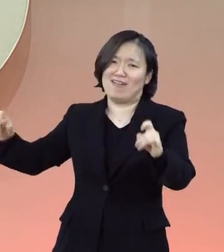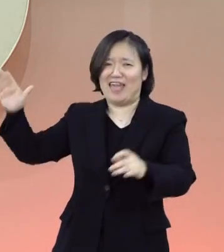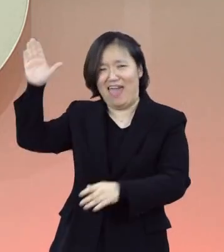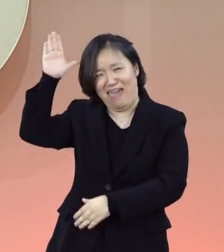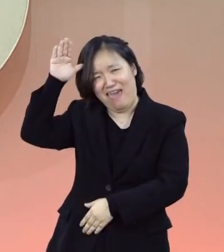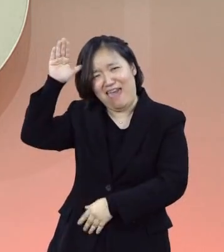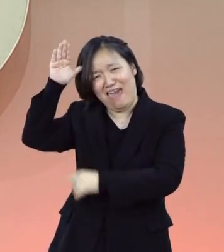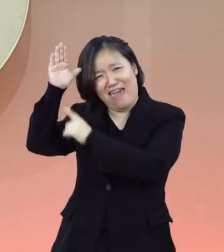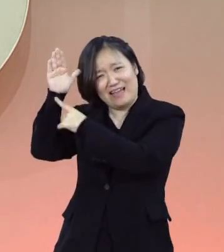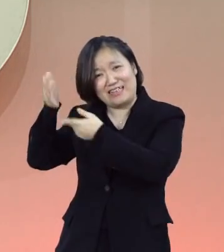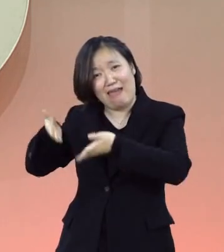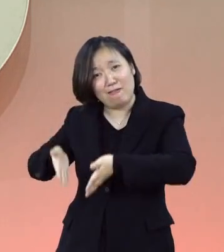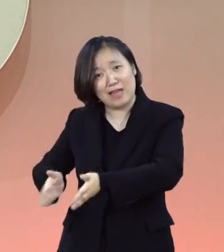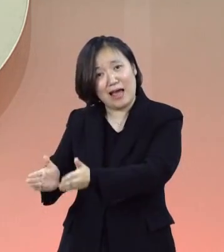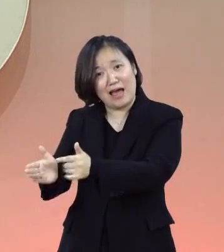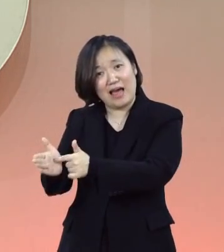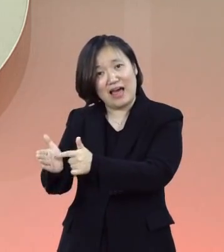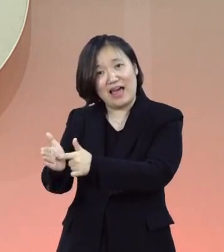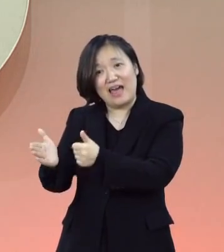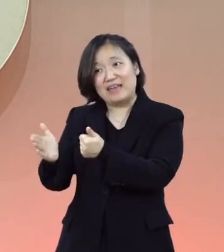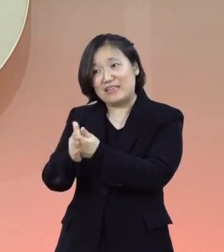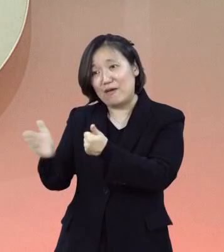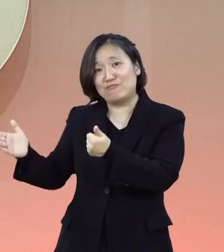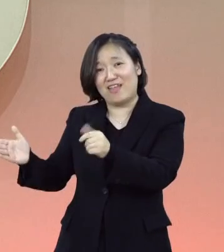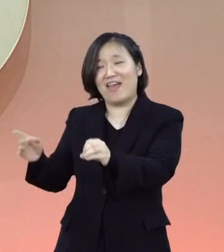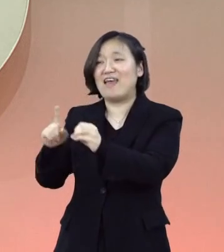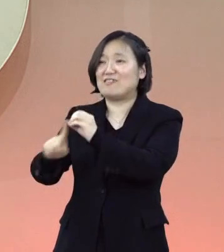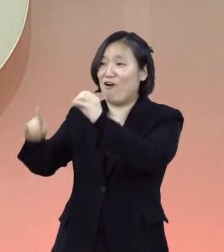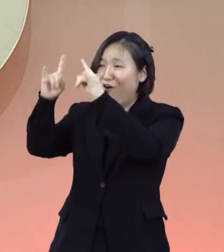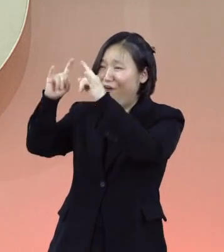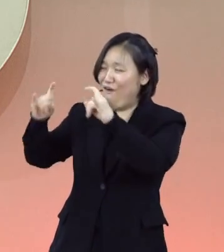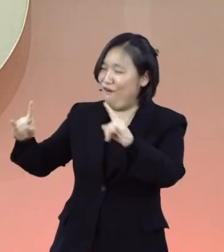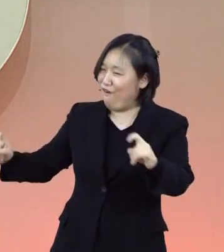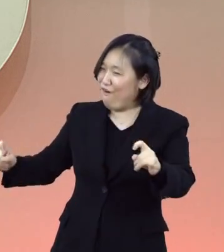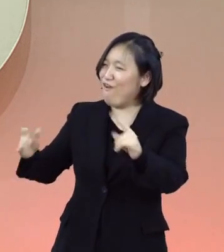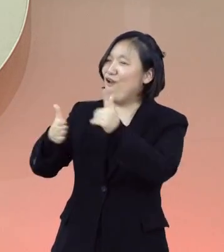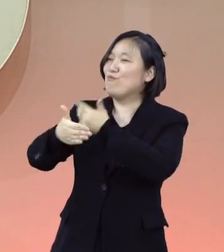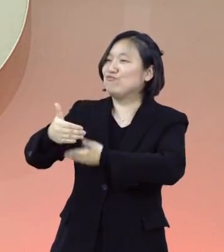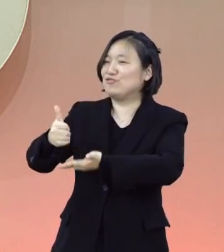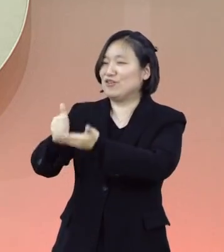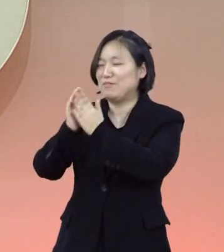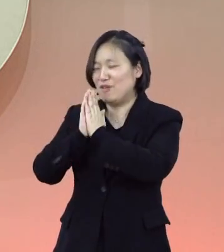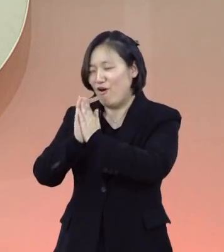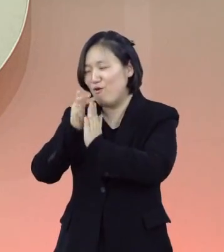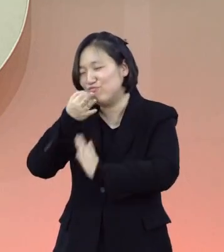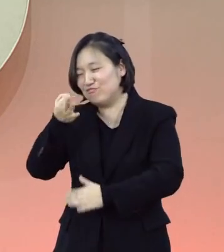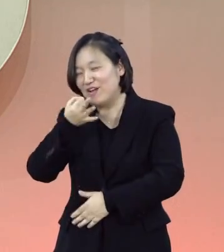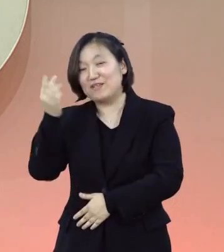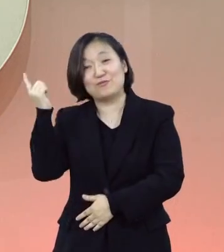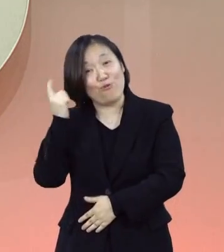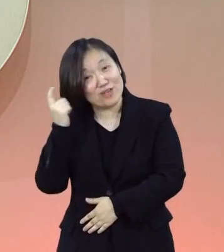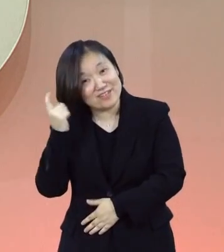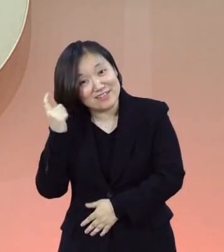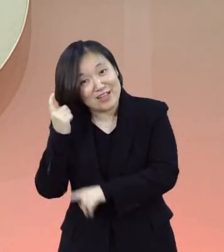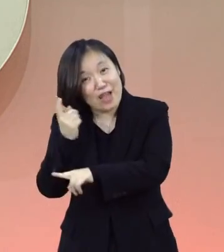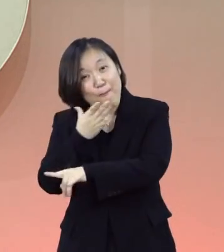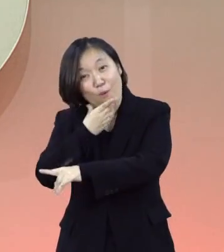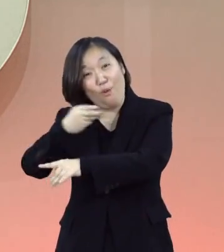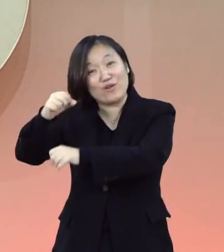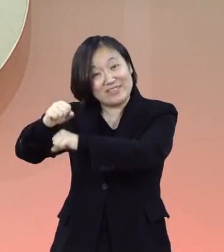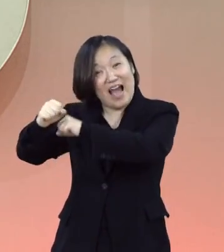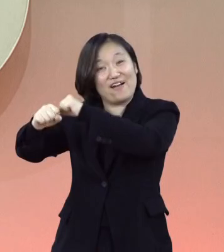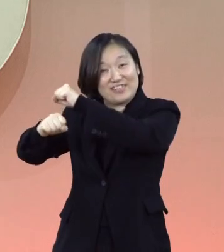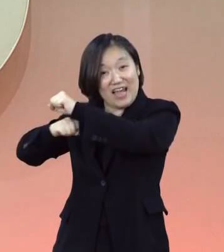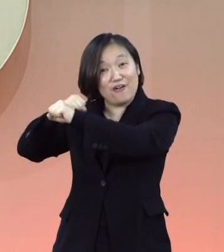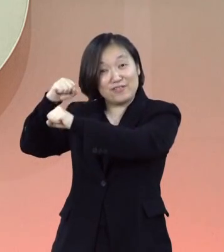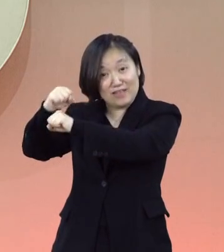절에서 키우는 개로 태어나 절에서 자라면서 부처님 연불소리 들으면서 결국 개